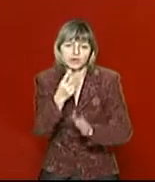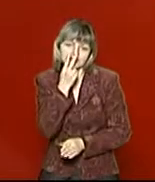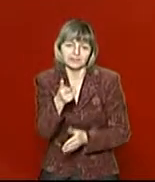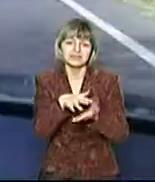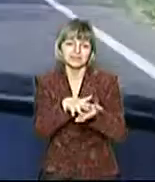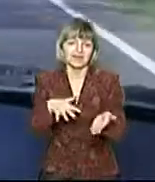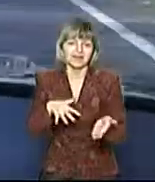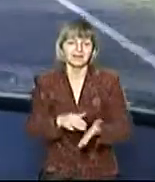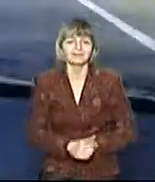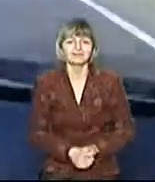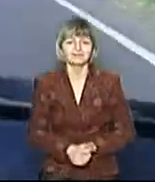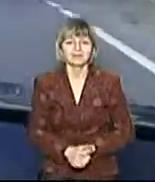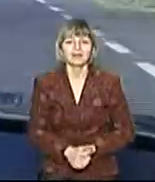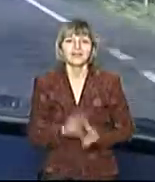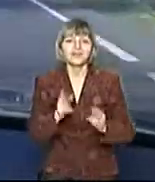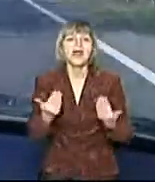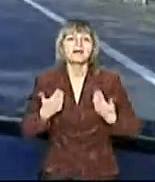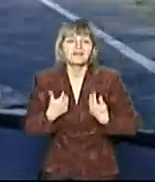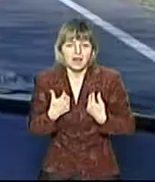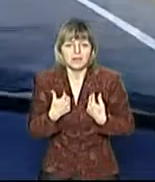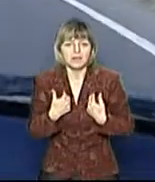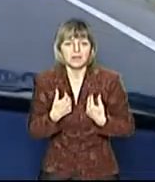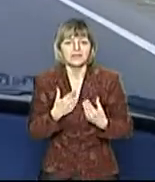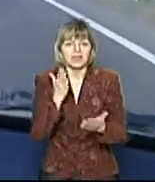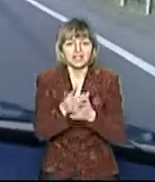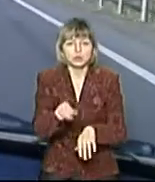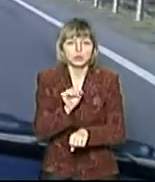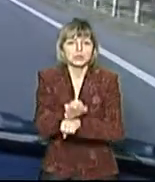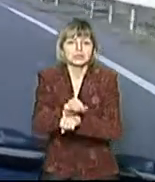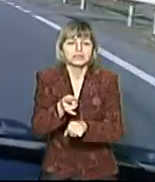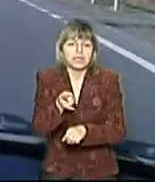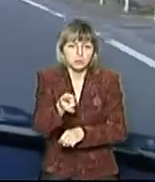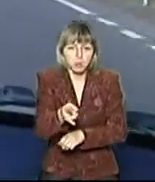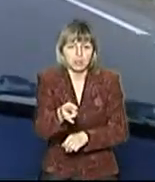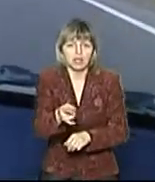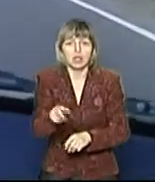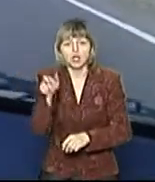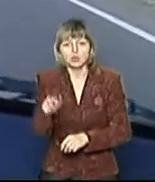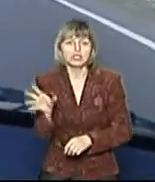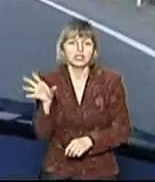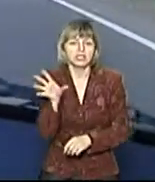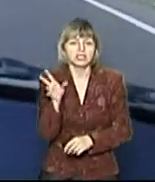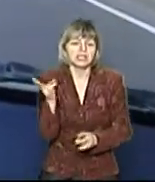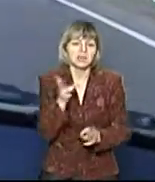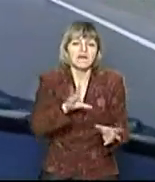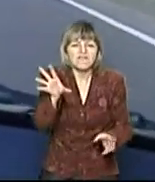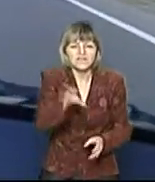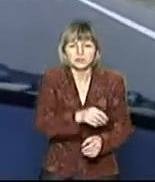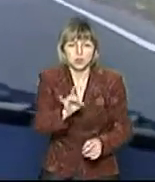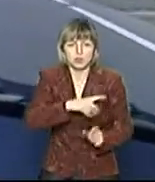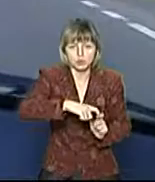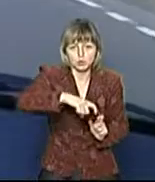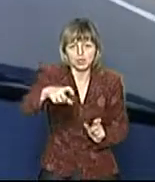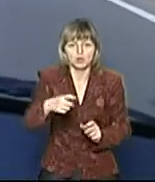Дивіться далі. На мене від Затуриці до Володимира треба майже всю дорогу перемальовувати по-новому, тому що це